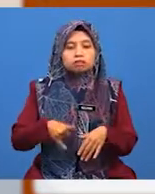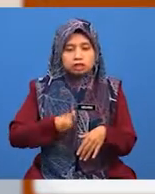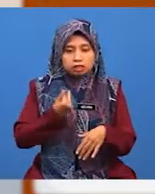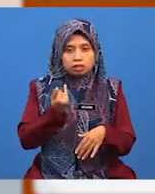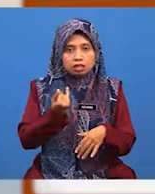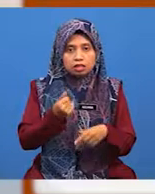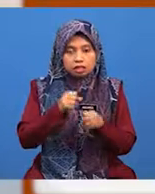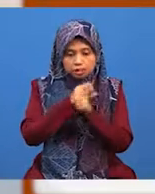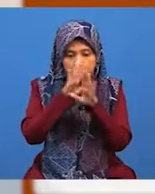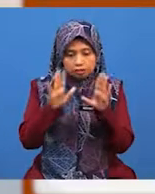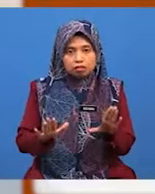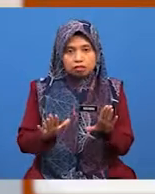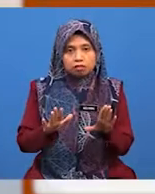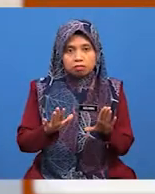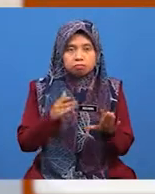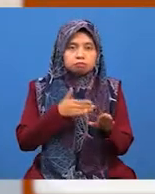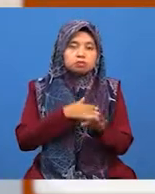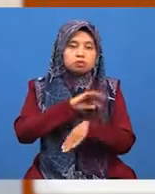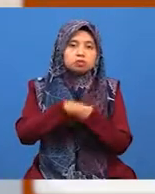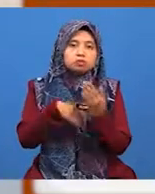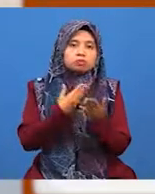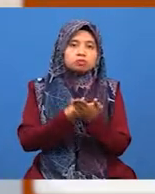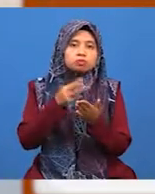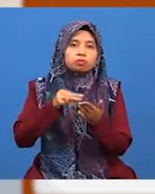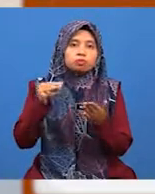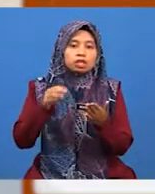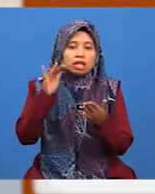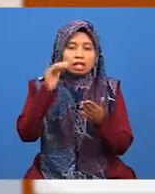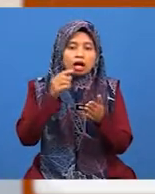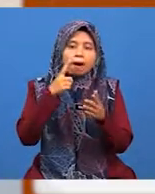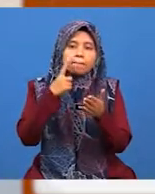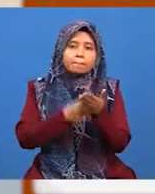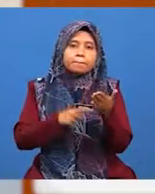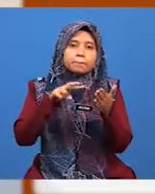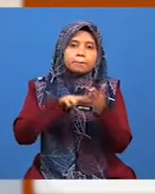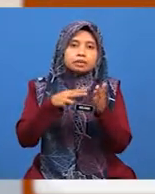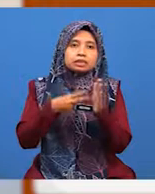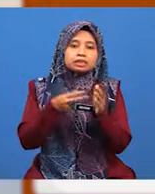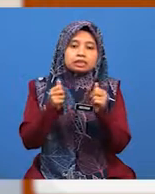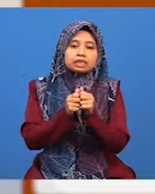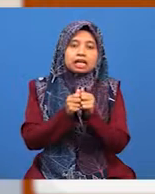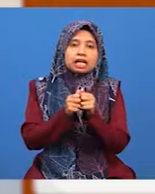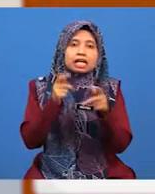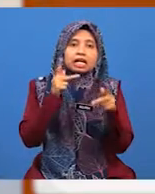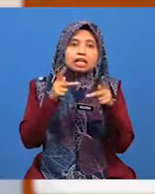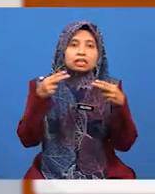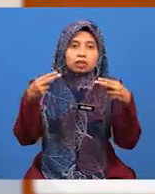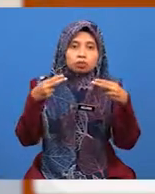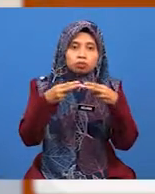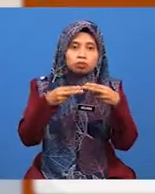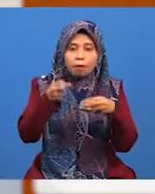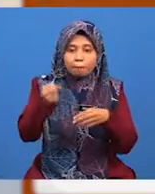terangkan kepada semua murid cikgu apakah yang dimaksudkan dengan kata hubung pancangan